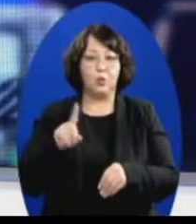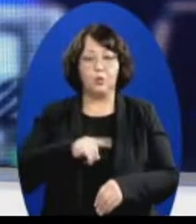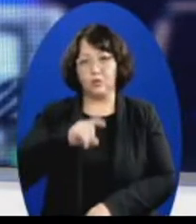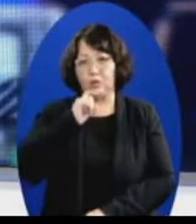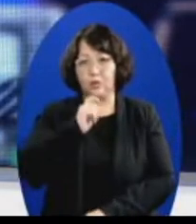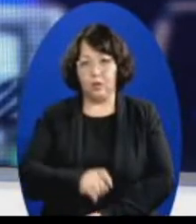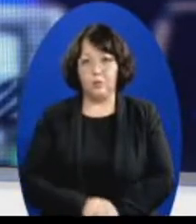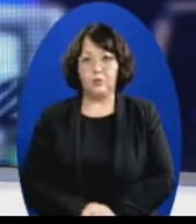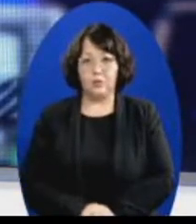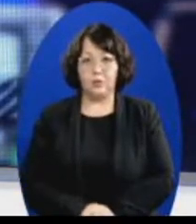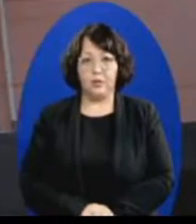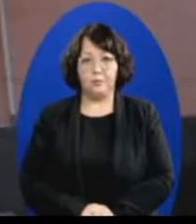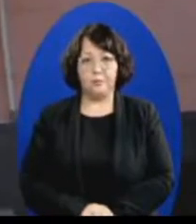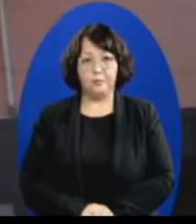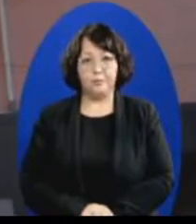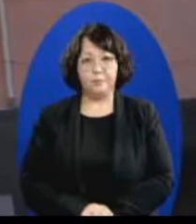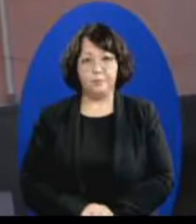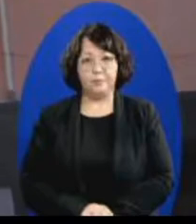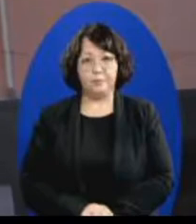мэдгэлээ.